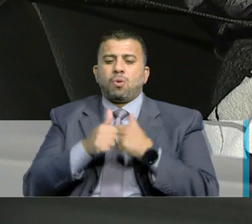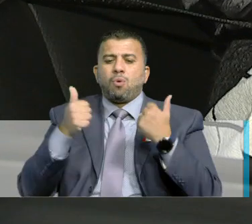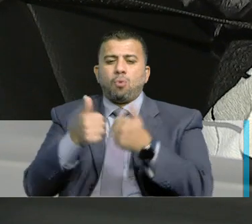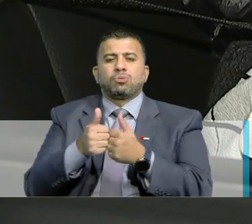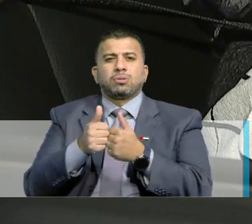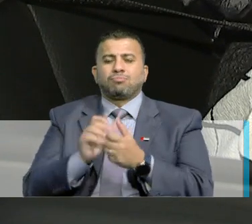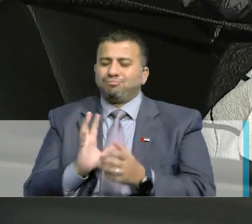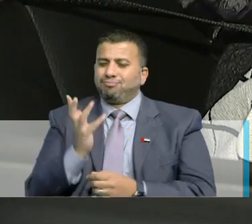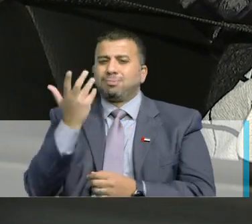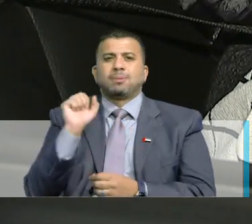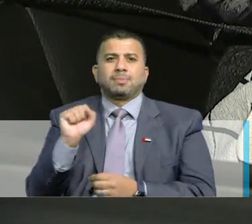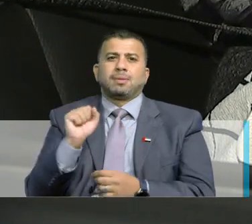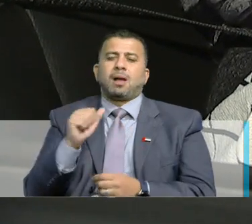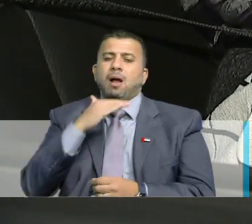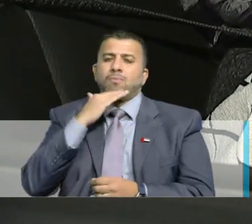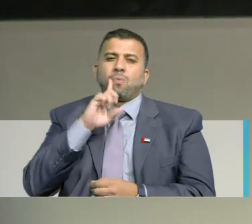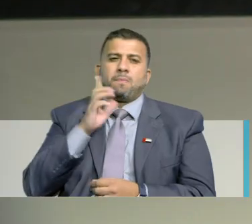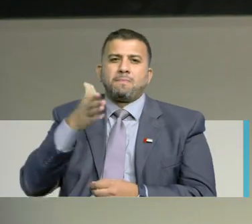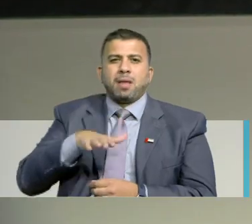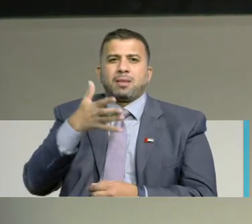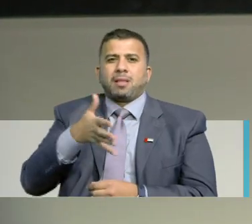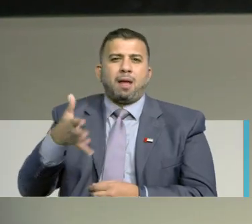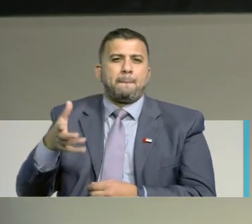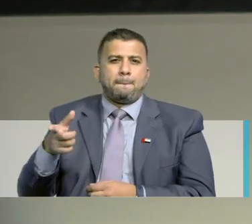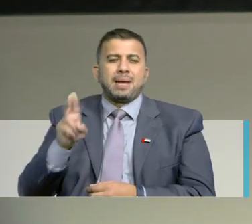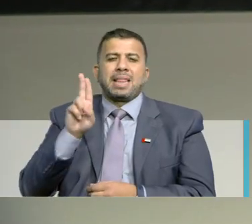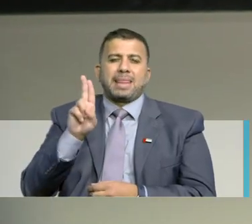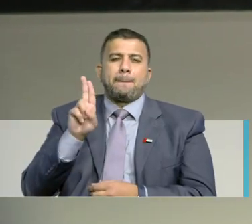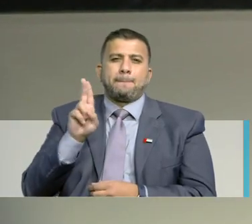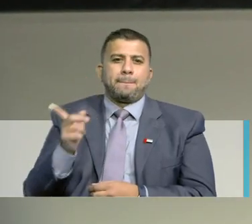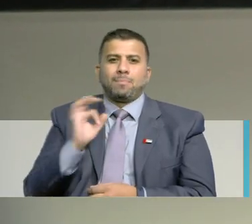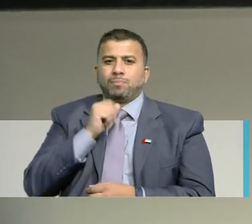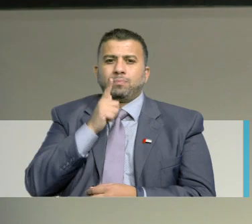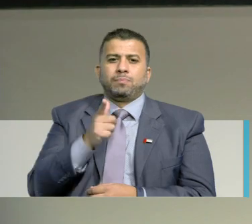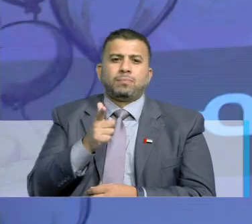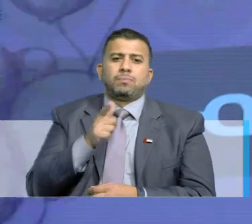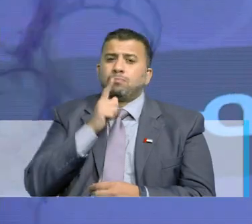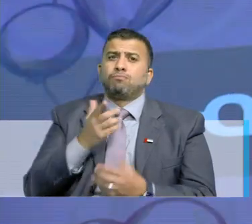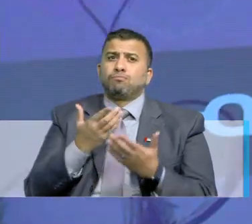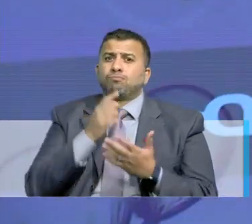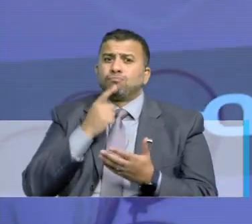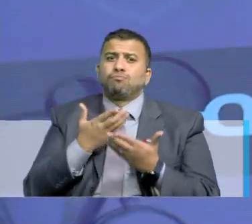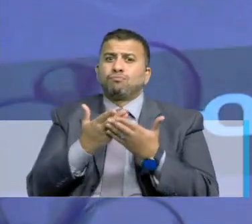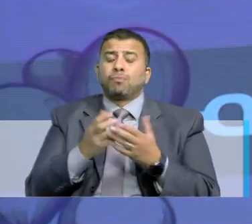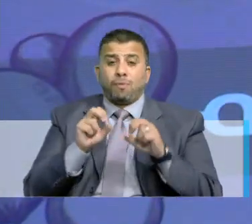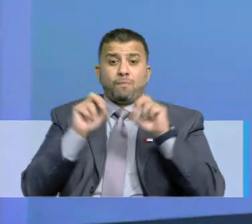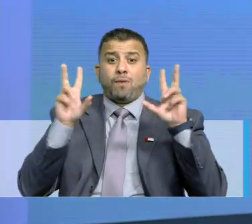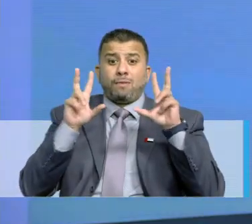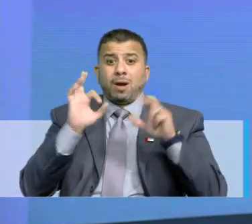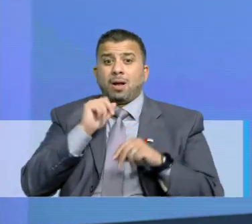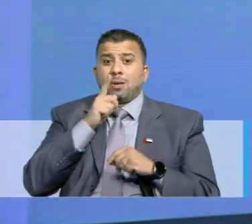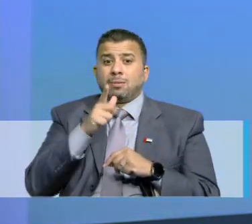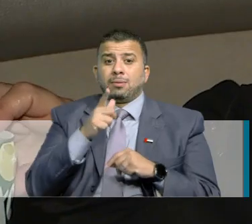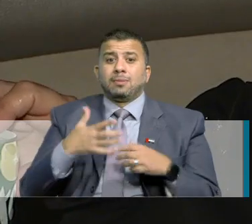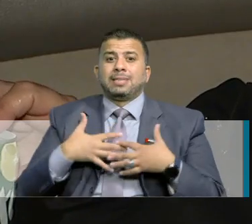الأيتام. من جانبهن عبرت الأمهات في هذا الحفل عن تقديرهن لهذه المفاجأة